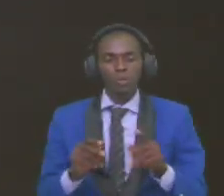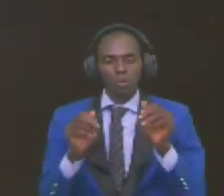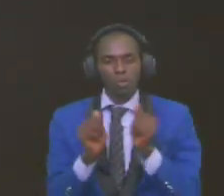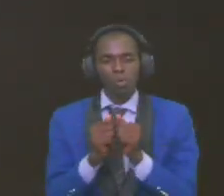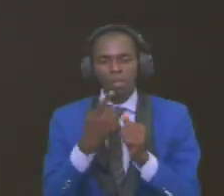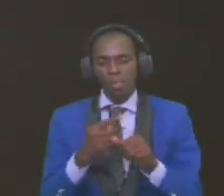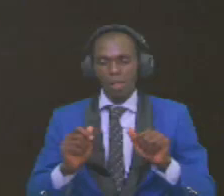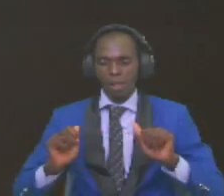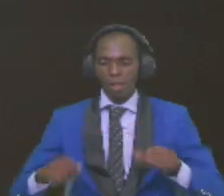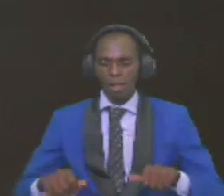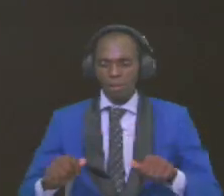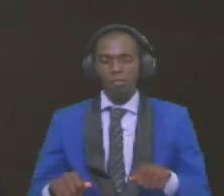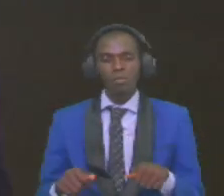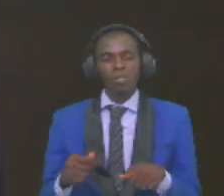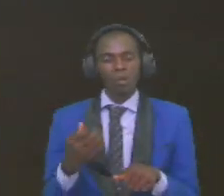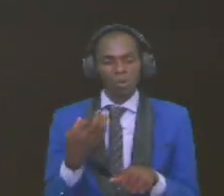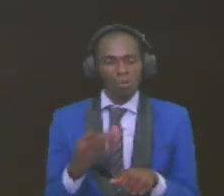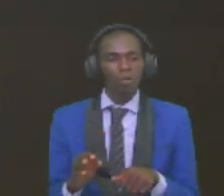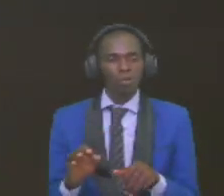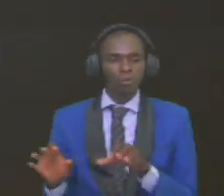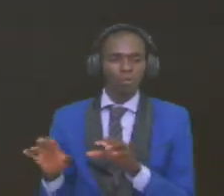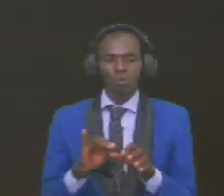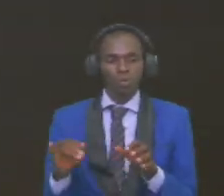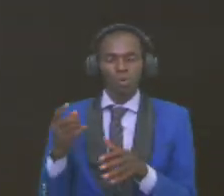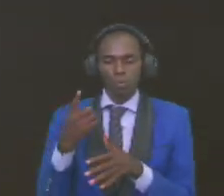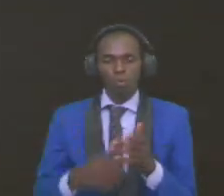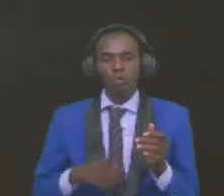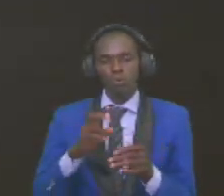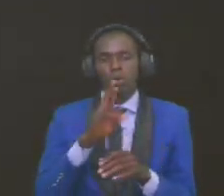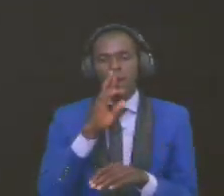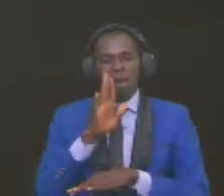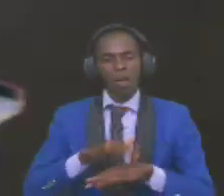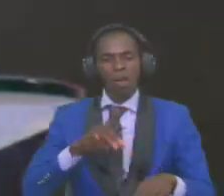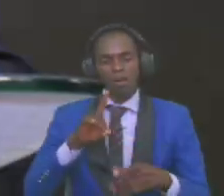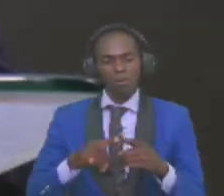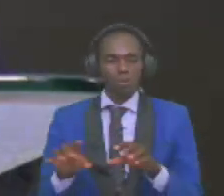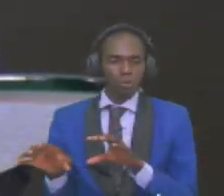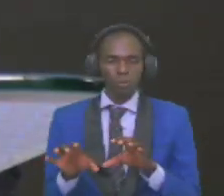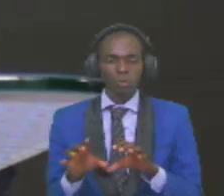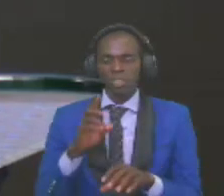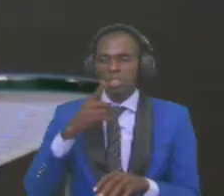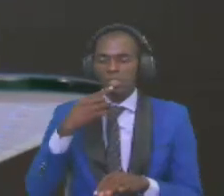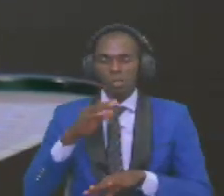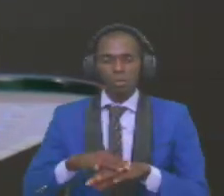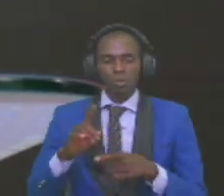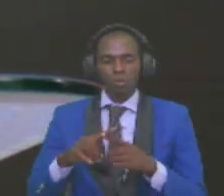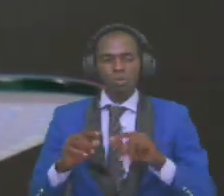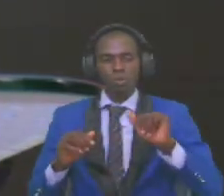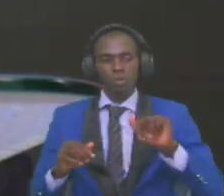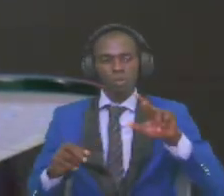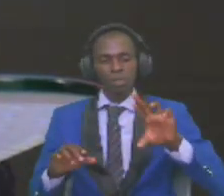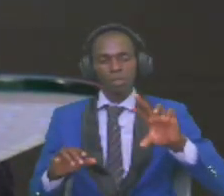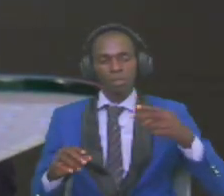tu sature toutes les opportunités de ta capacité ou fait ce que tu appelles affaire